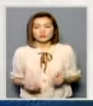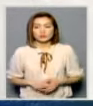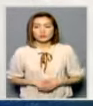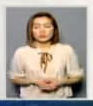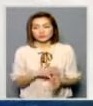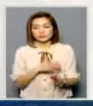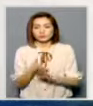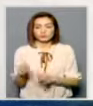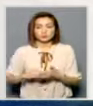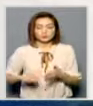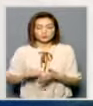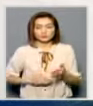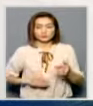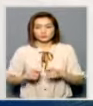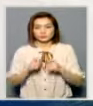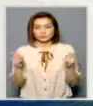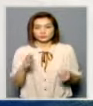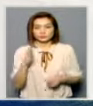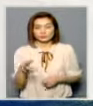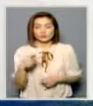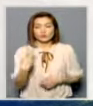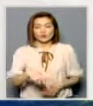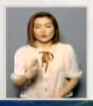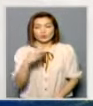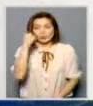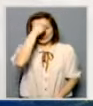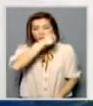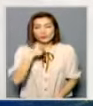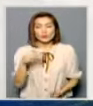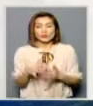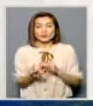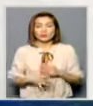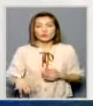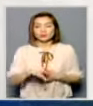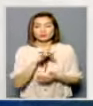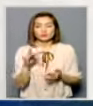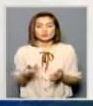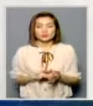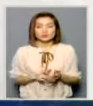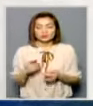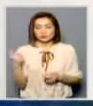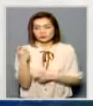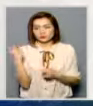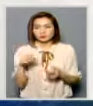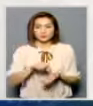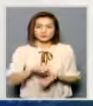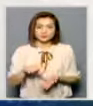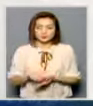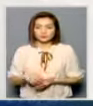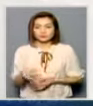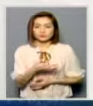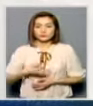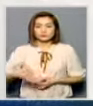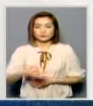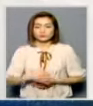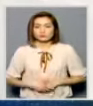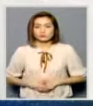ағымдағы жылы қайтадан конкурсқа шығарылады. 2021 жылы ауылды округтің және қала көлемінде шаруа қожалықтарының қатысуымен округ